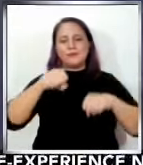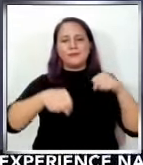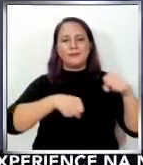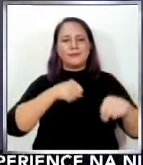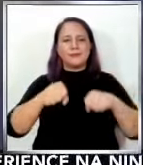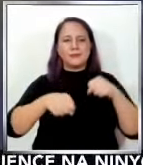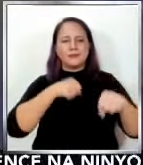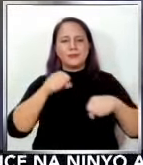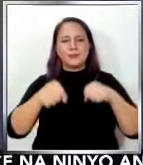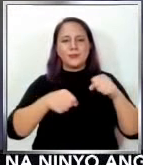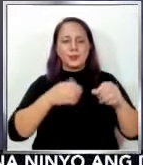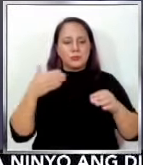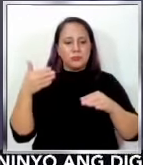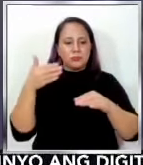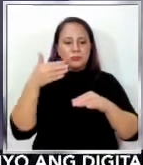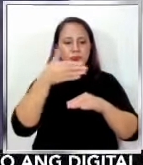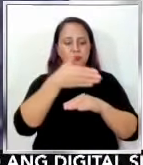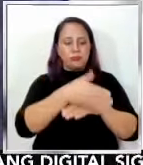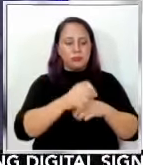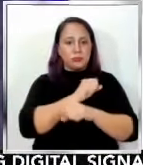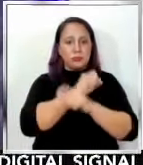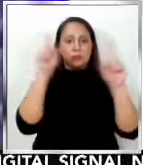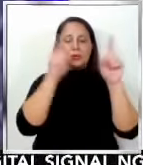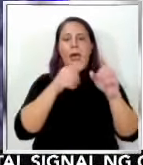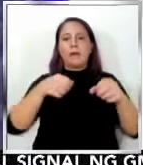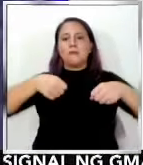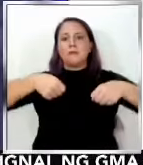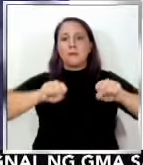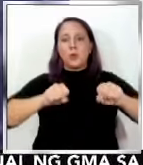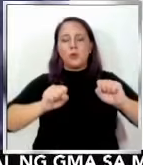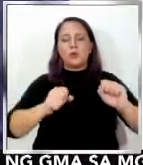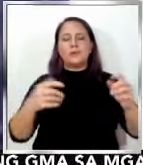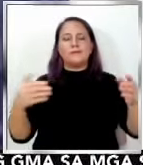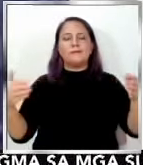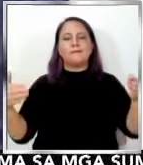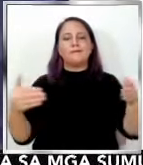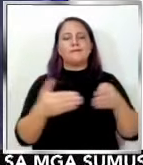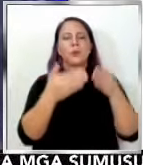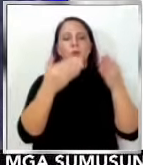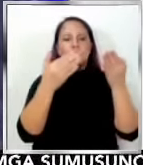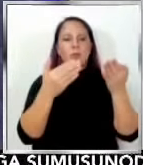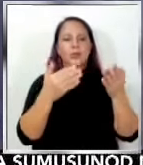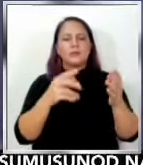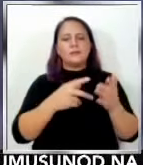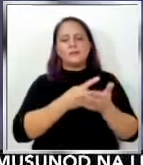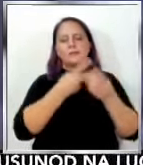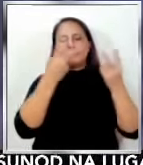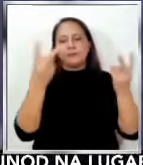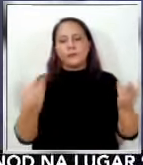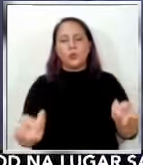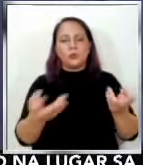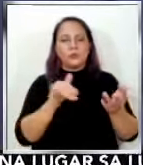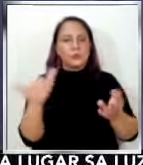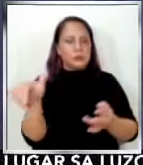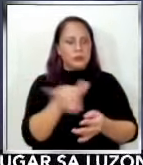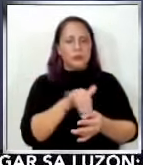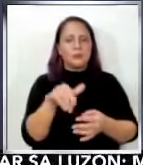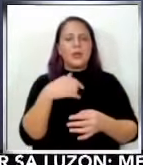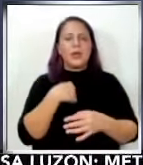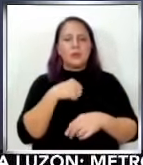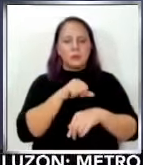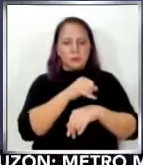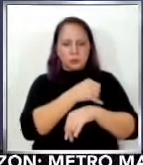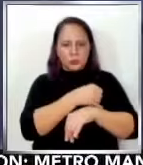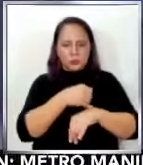ng kalsada nang mabulaga ng motorsiklo. Nagkabanggaan ang dalawa at parehong tumilapon sa kalsada. Nagtamo ng minor injuries ang dalawa